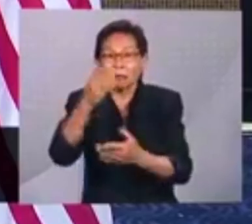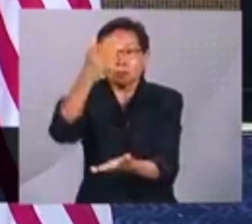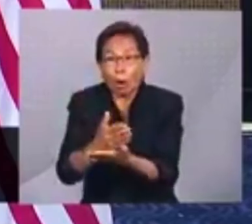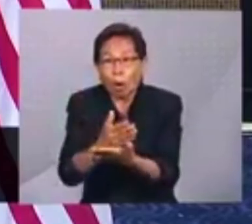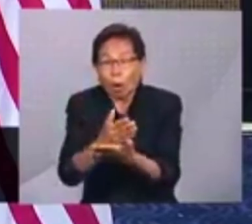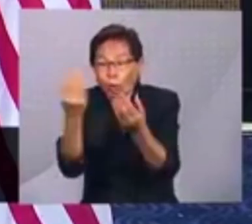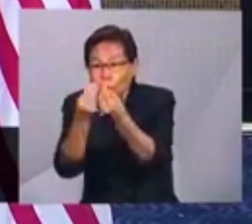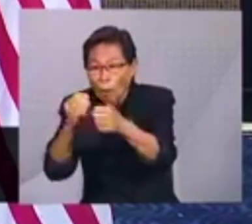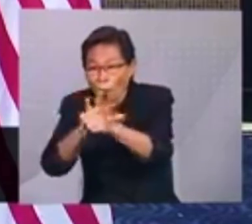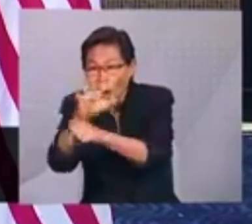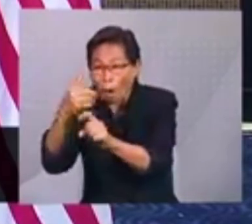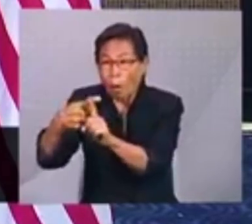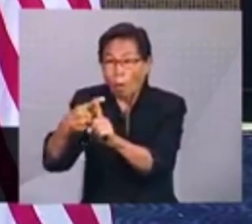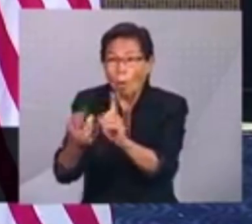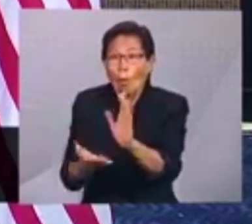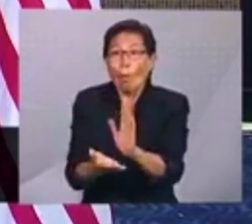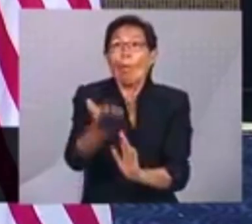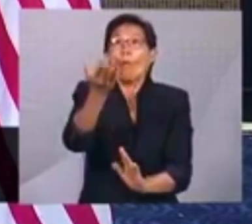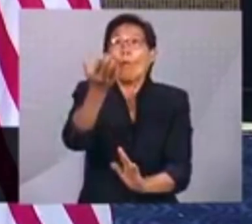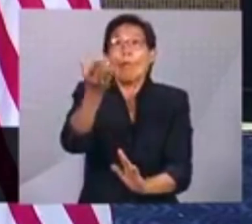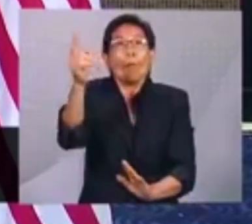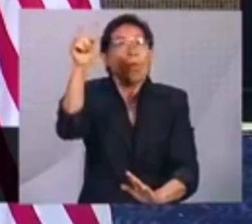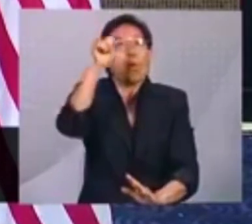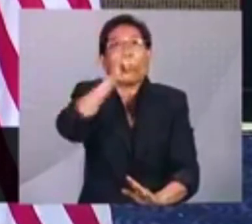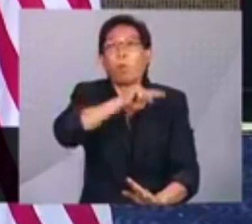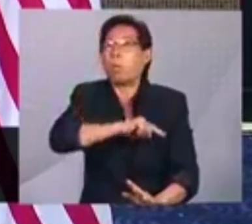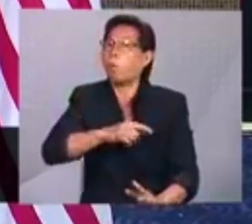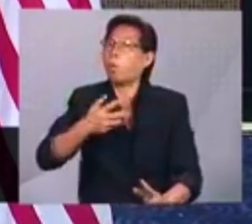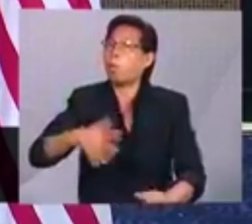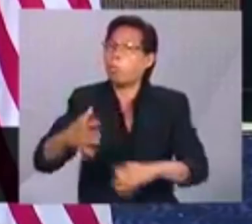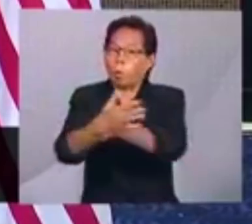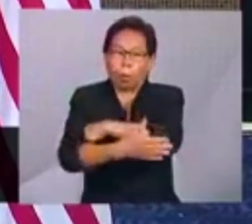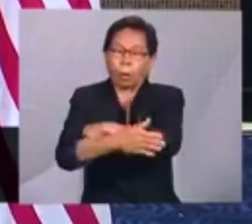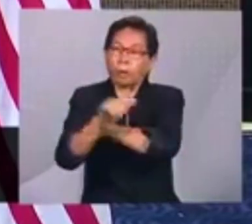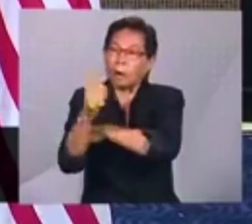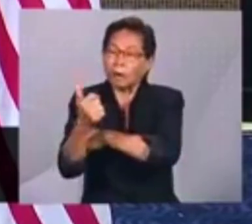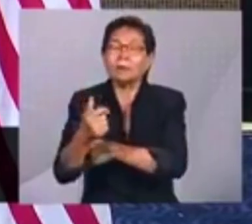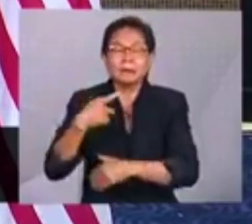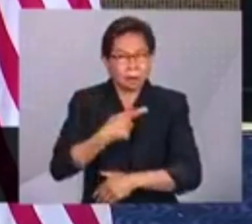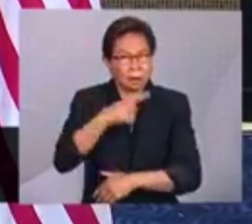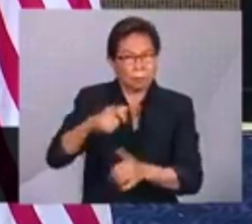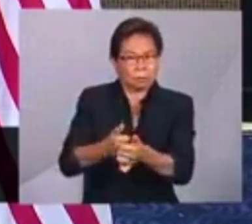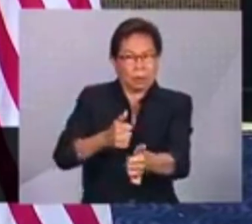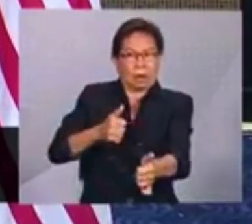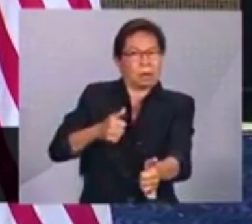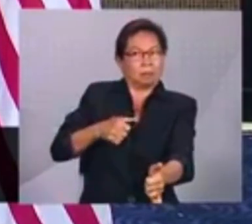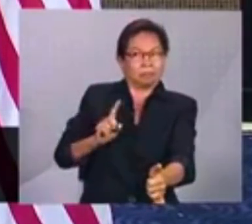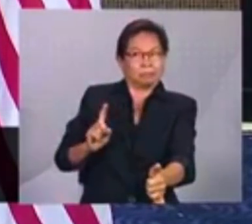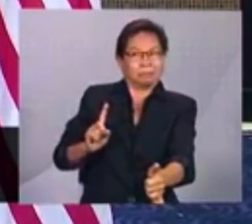positif komitmen Das meningkat sebelah dengan mendadak tadi Ini mesti kita elakkan